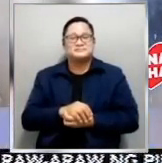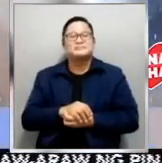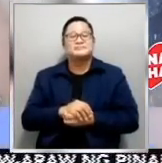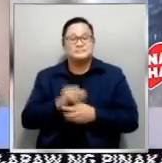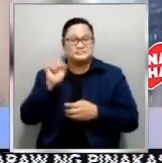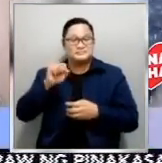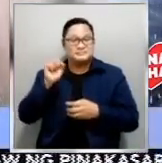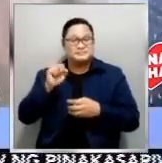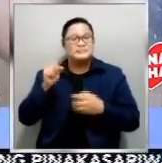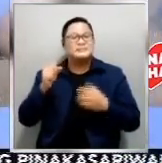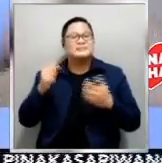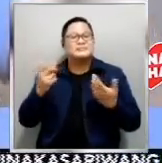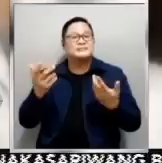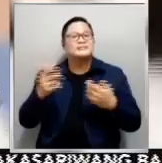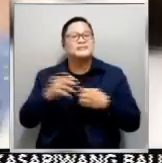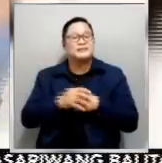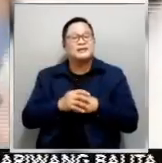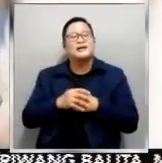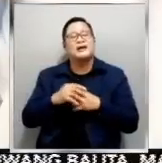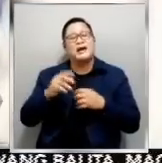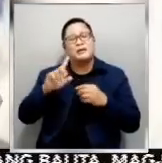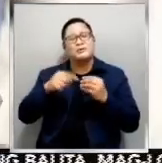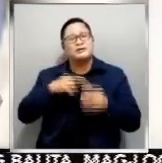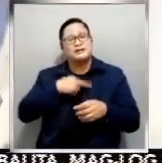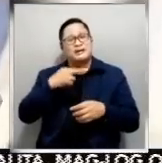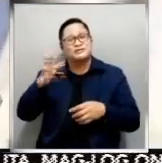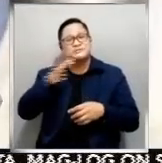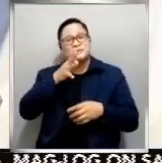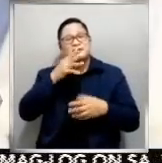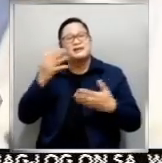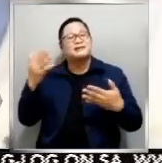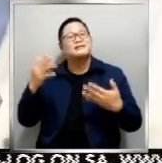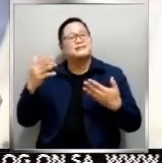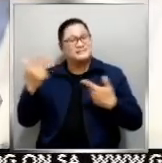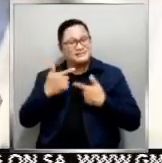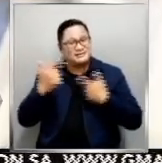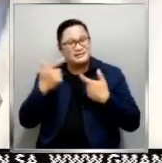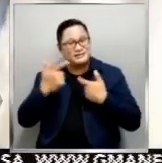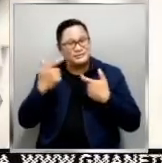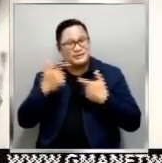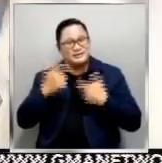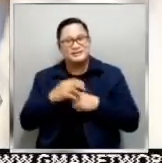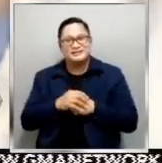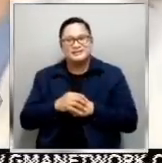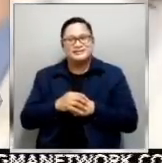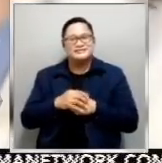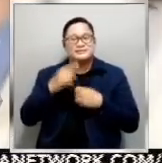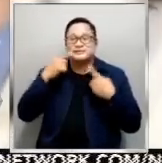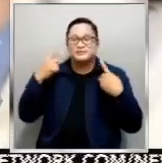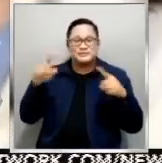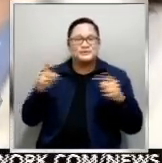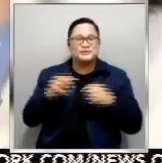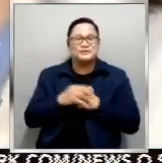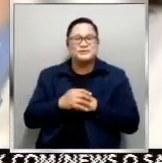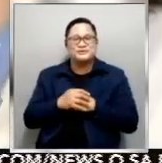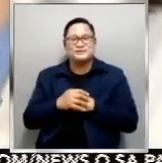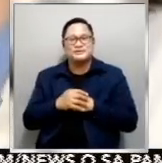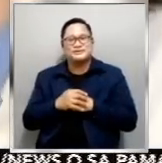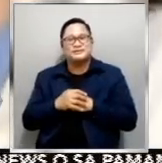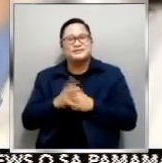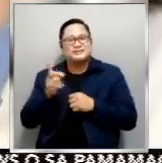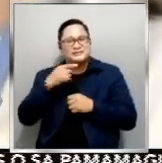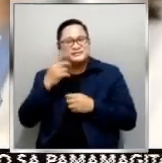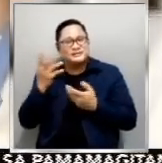Mavi Legaspi sa reaksyon ng ina. Ako kasi sabi ko, okay, go. Okay, tapos for both na. Of us, for yeah, for both of us. Pero si Mommy, like